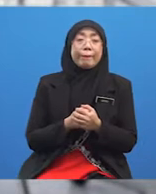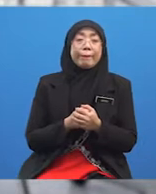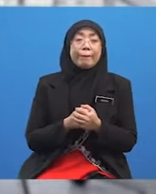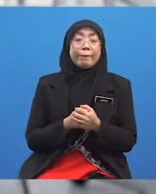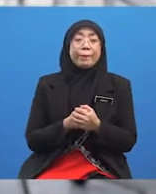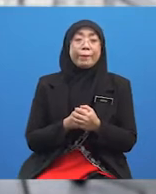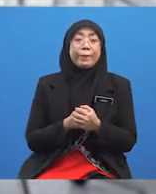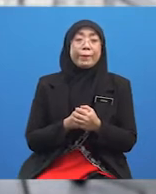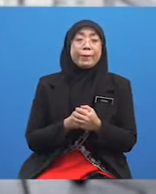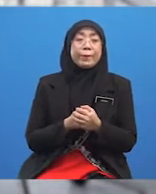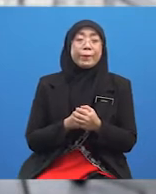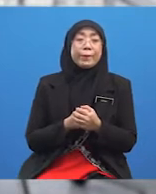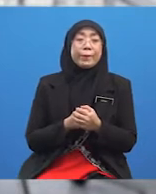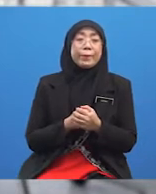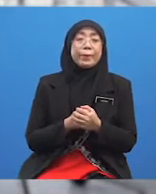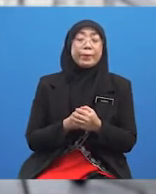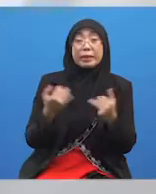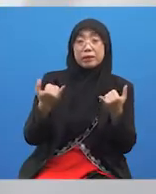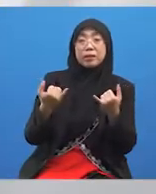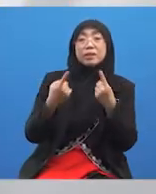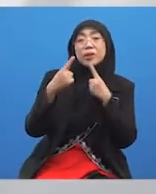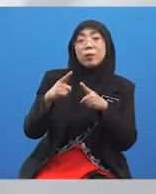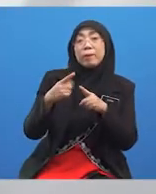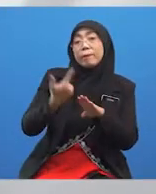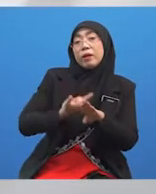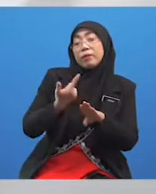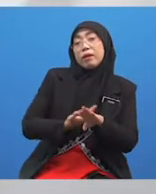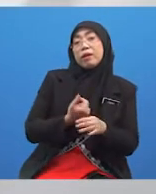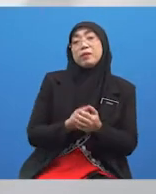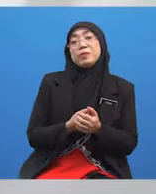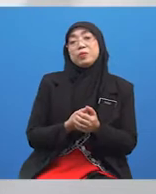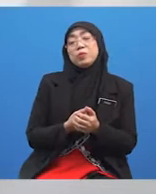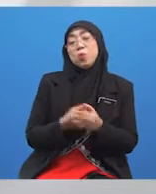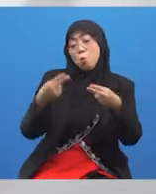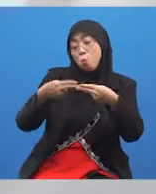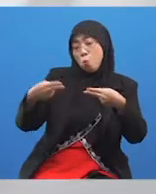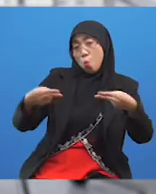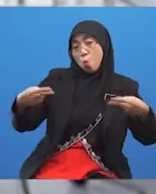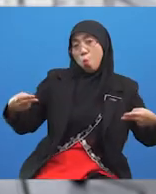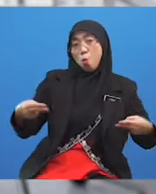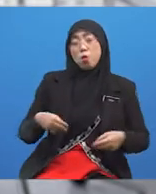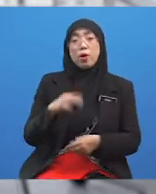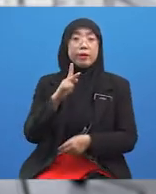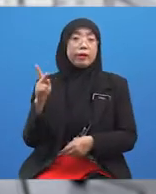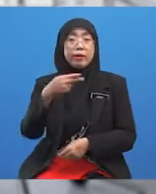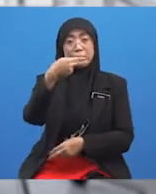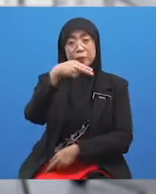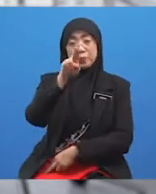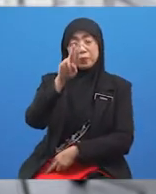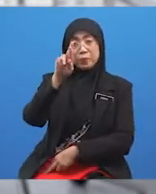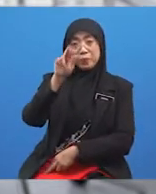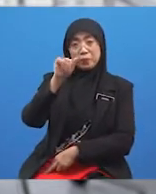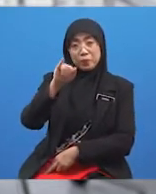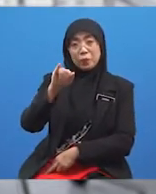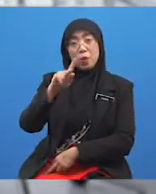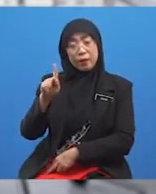kita bersama-sama akan cuba menjawab latihan menggunakan kata tugas huraikan. Kata tugas huraikan wajib